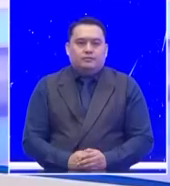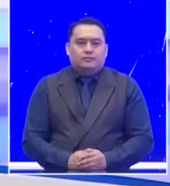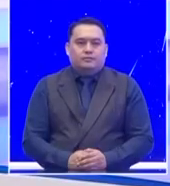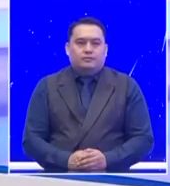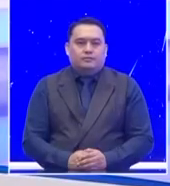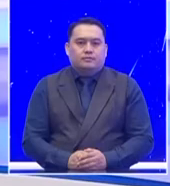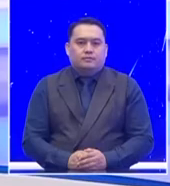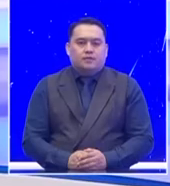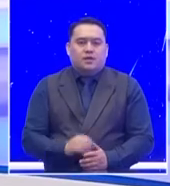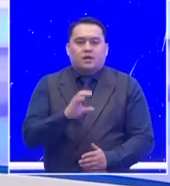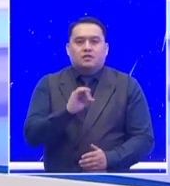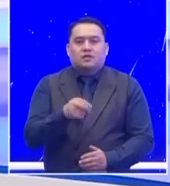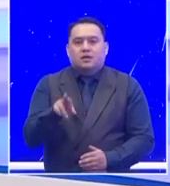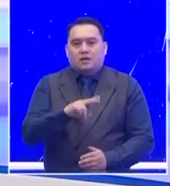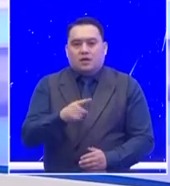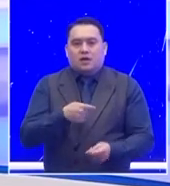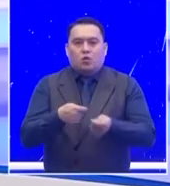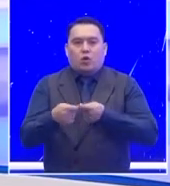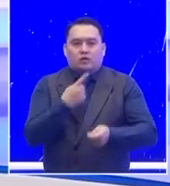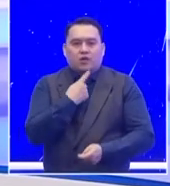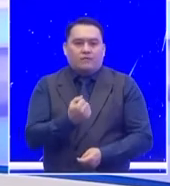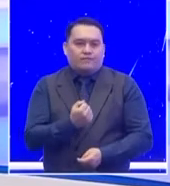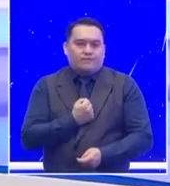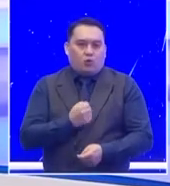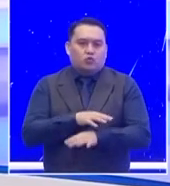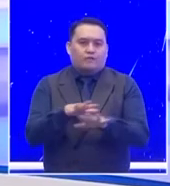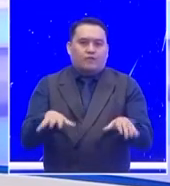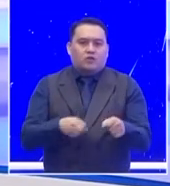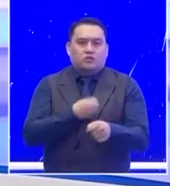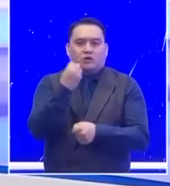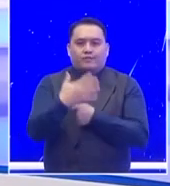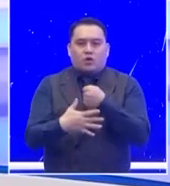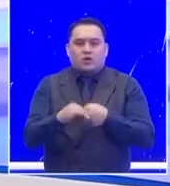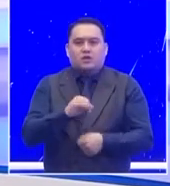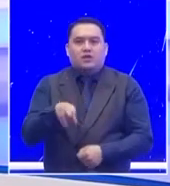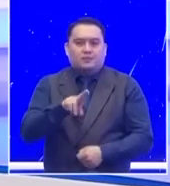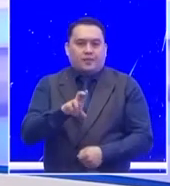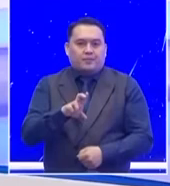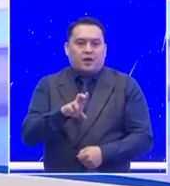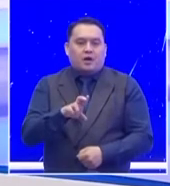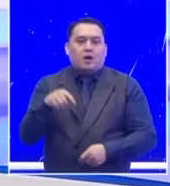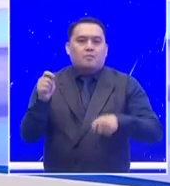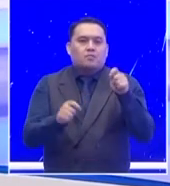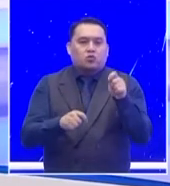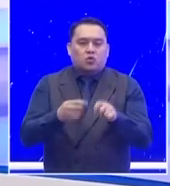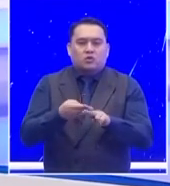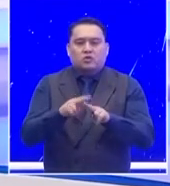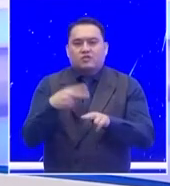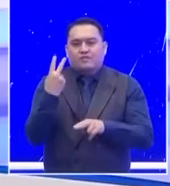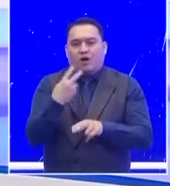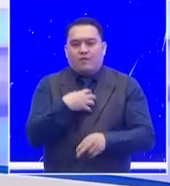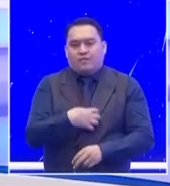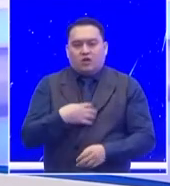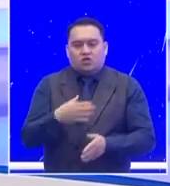Сирийские правительственные войска заняли ключевой город Саракиб в восточной части Идлиба. Там сходятся две стратегически